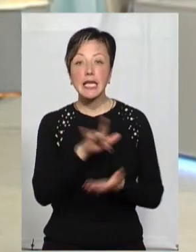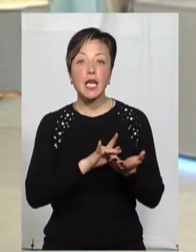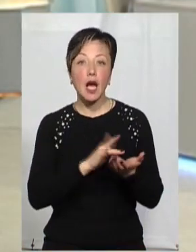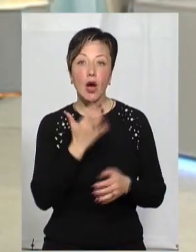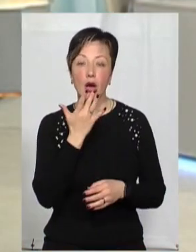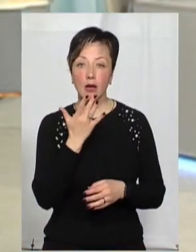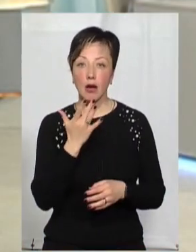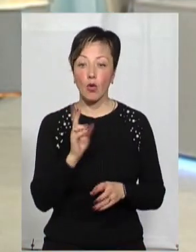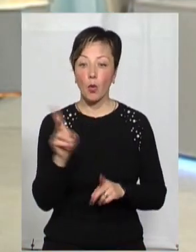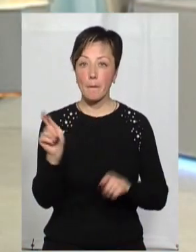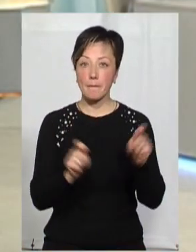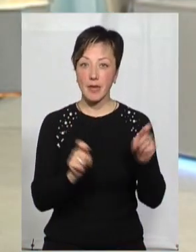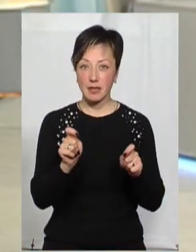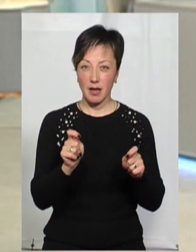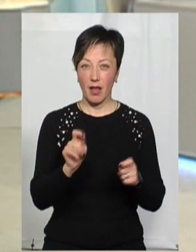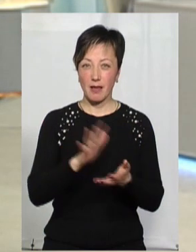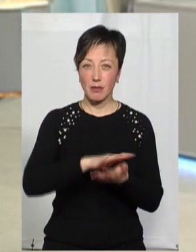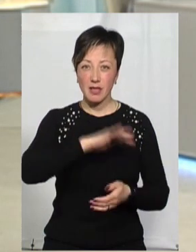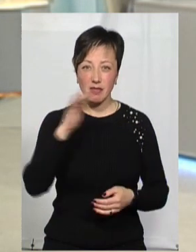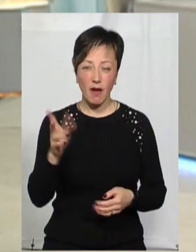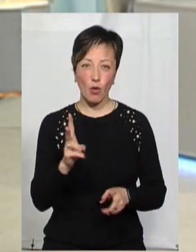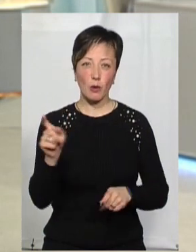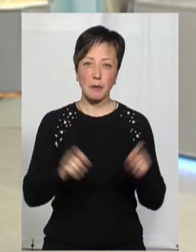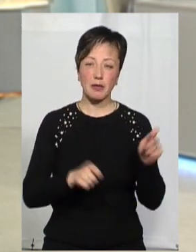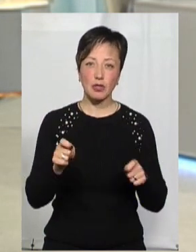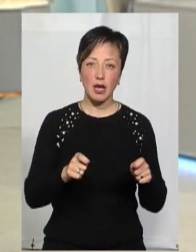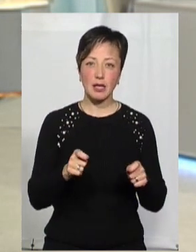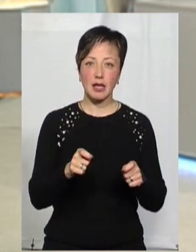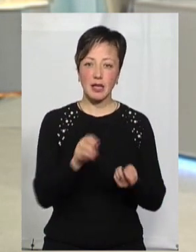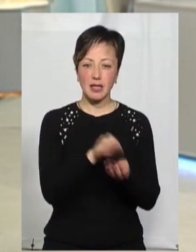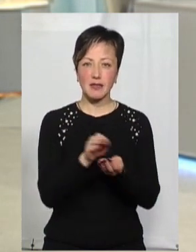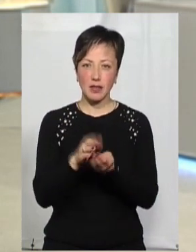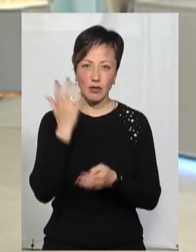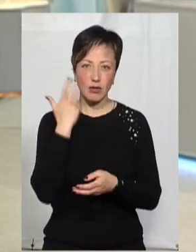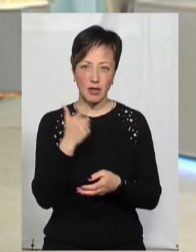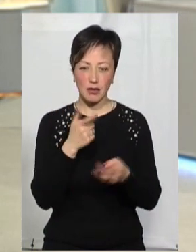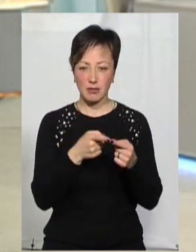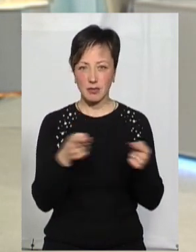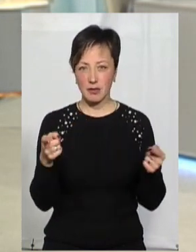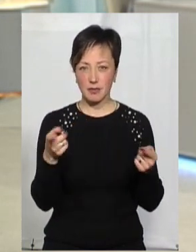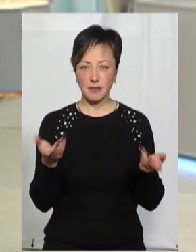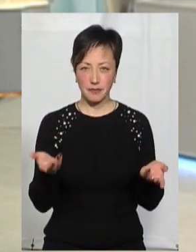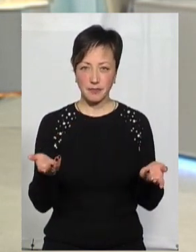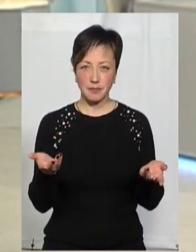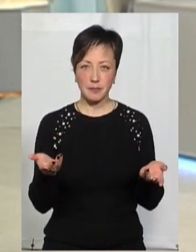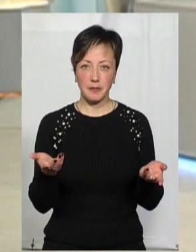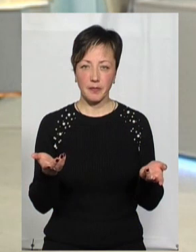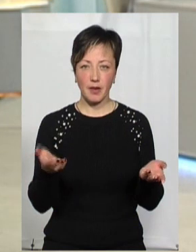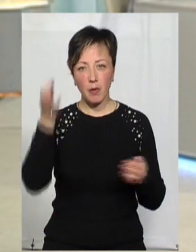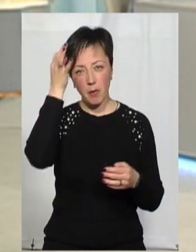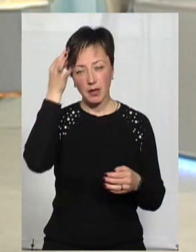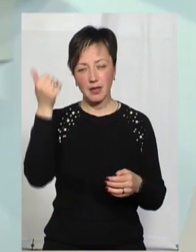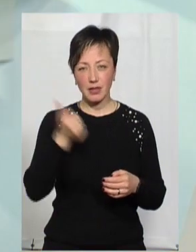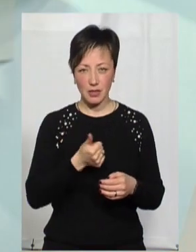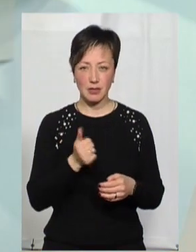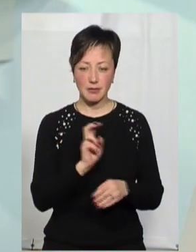які приїжджають на сміттєзвалище, ті, які приїжджають на цвинтарі, коли там ходять люди до, ну,